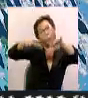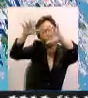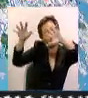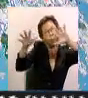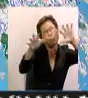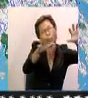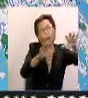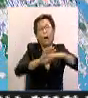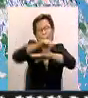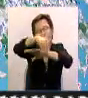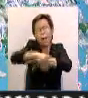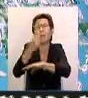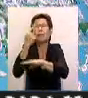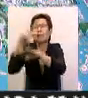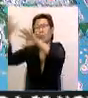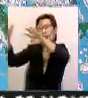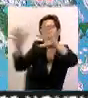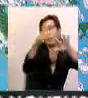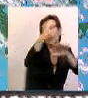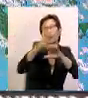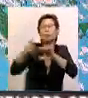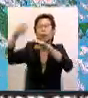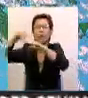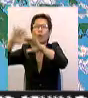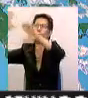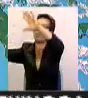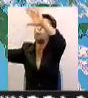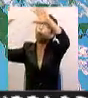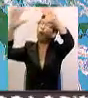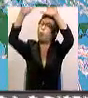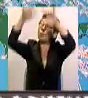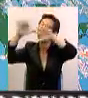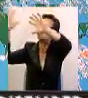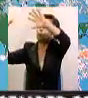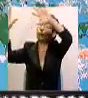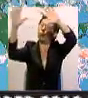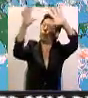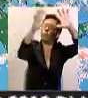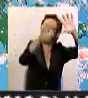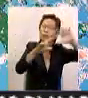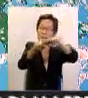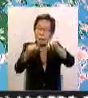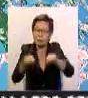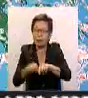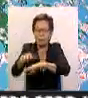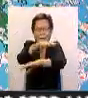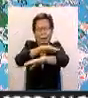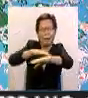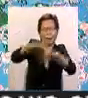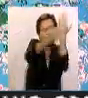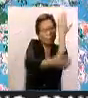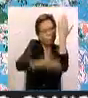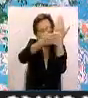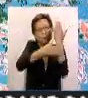pada tengah malam tadi akibat daripada pergerakan masuk kelompok awan hujan di kawasan perairan ke arah kawasan daratan.